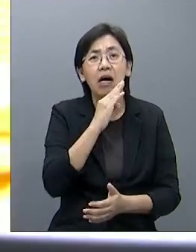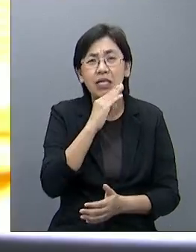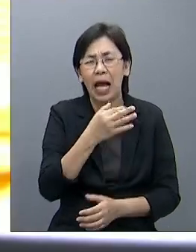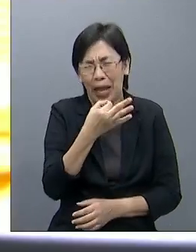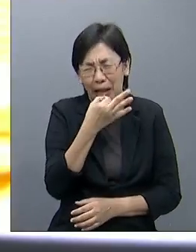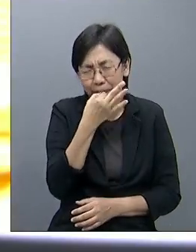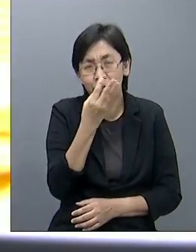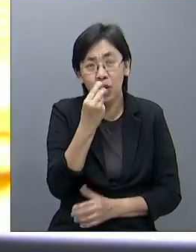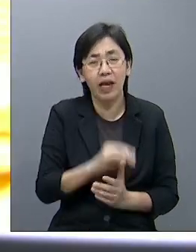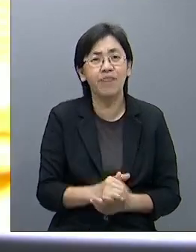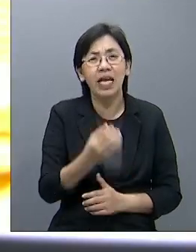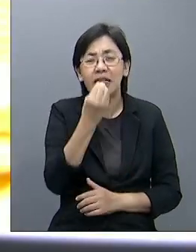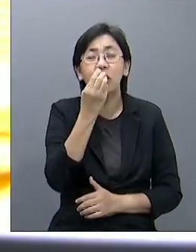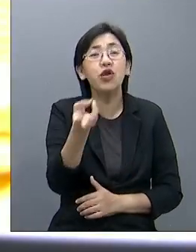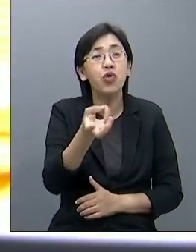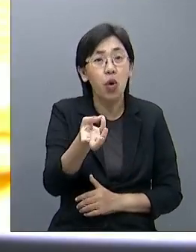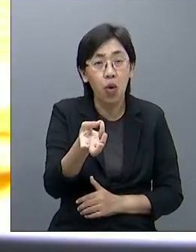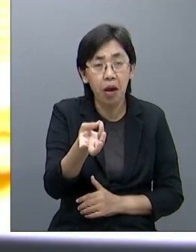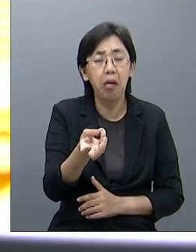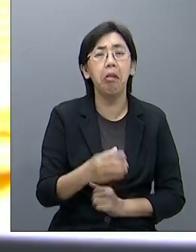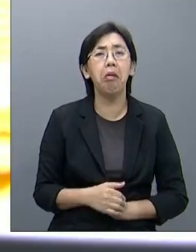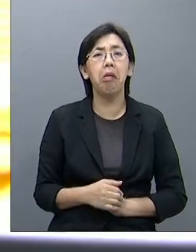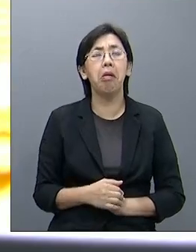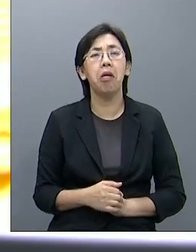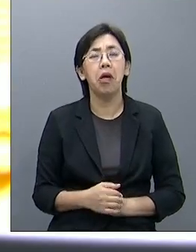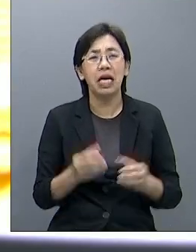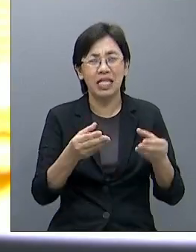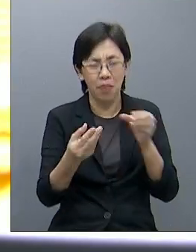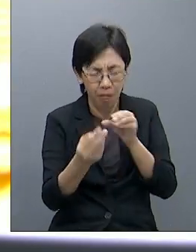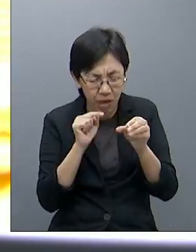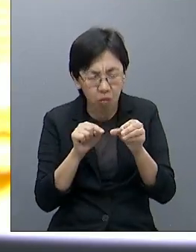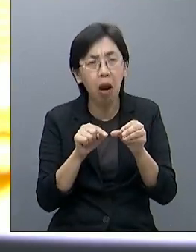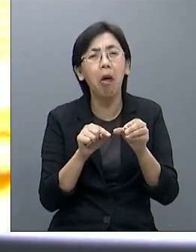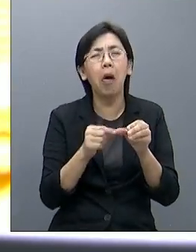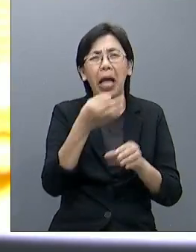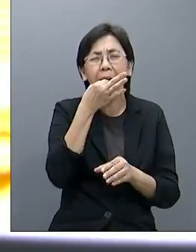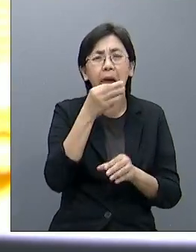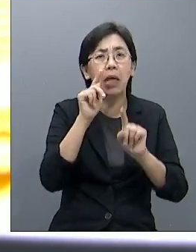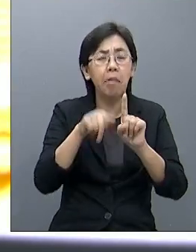กูมลาน